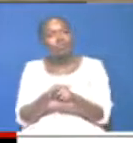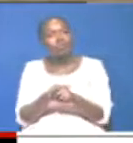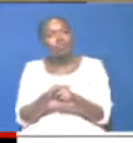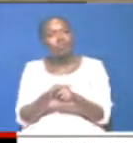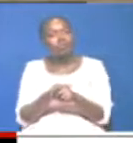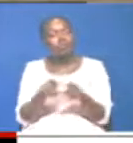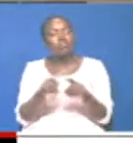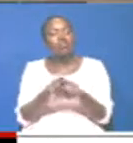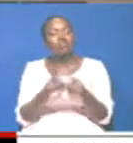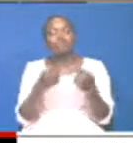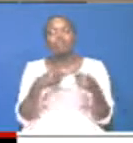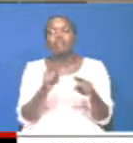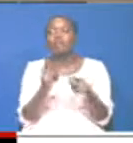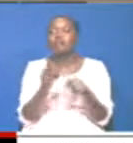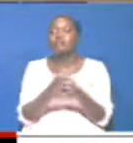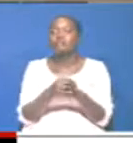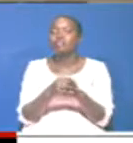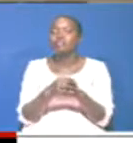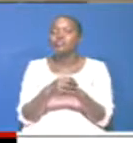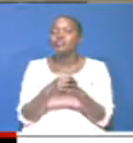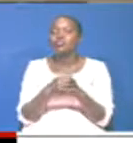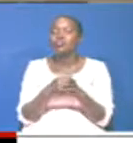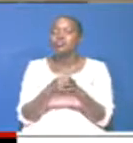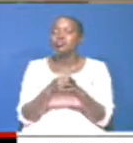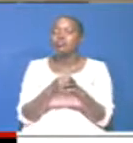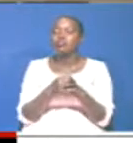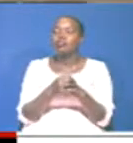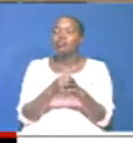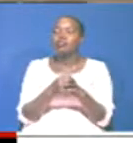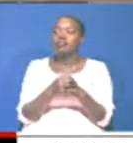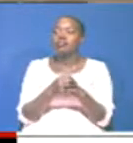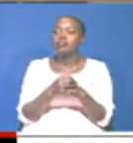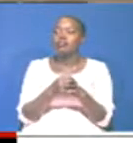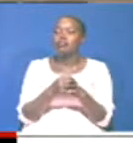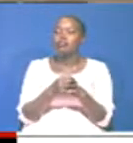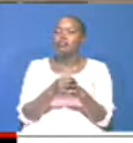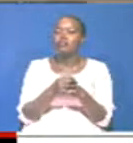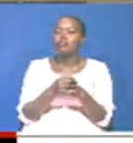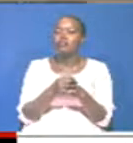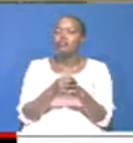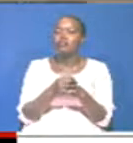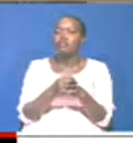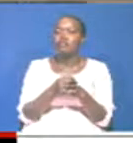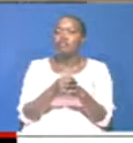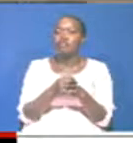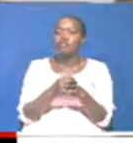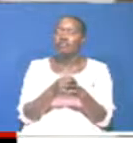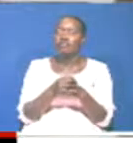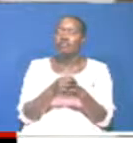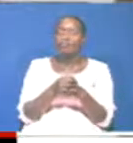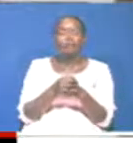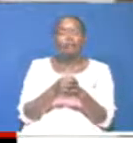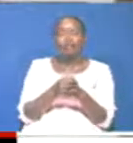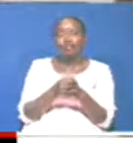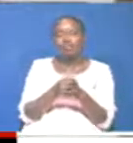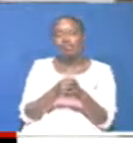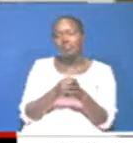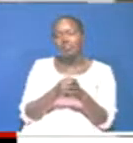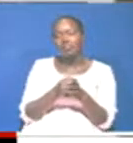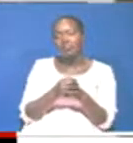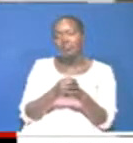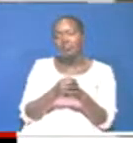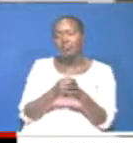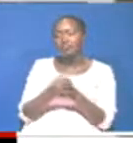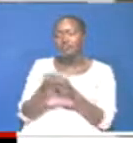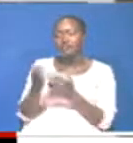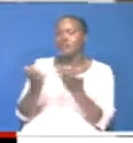now... I haven't finished? Yeah, there's another bullet here. Story, it's called Wanjigi. Ah, yeah, to some. So, mfanyi